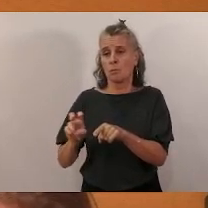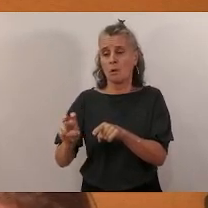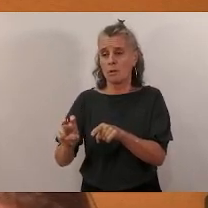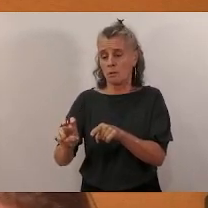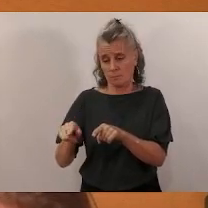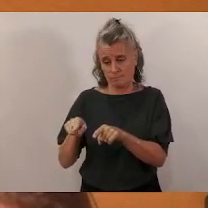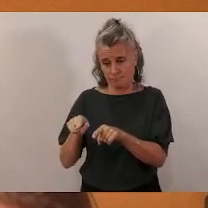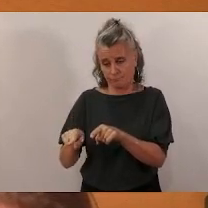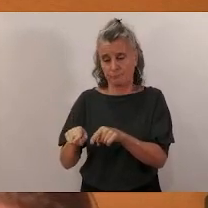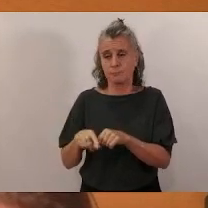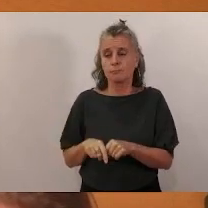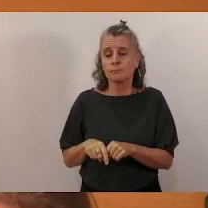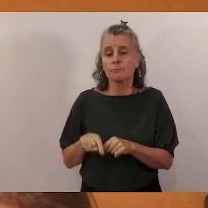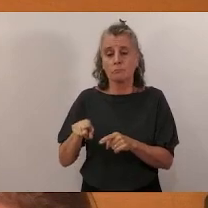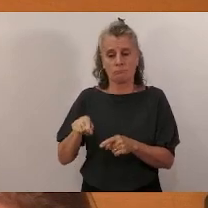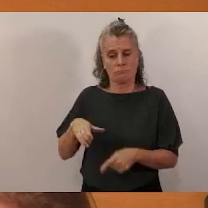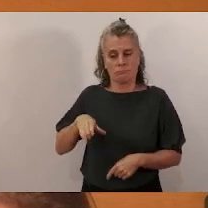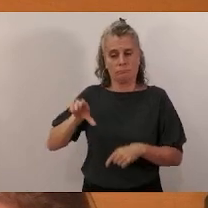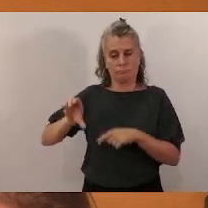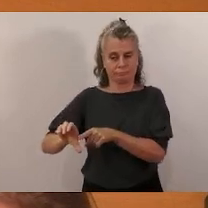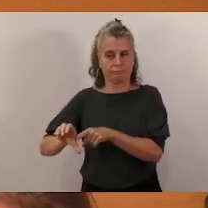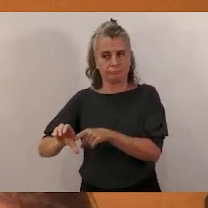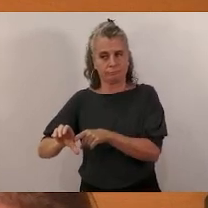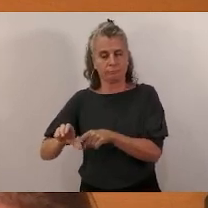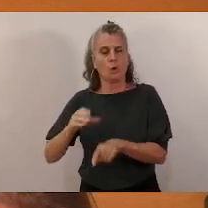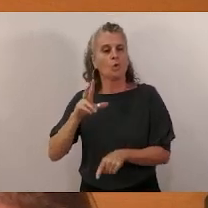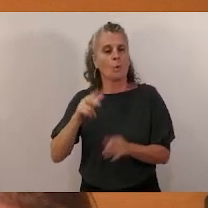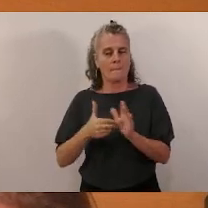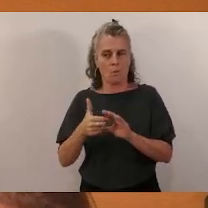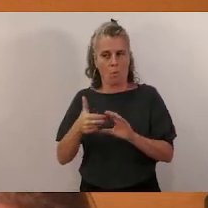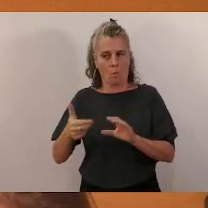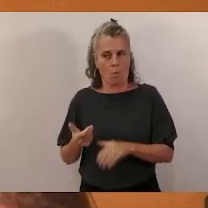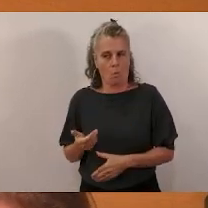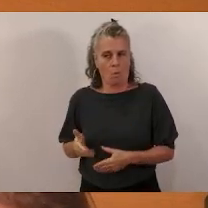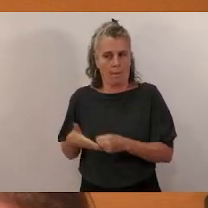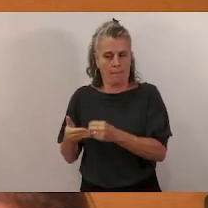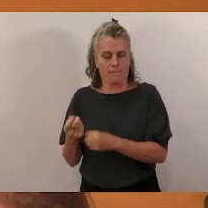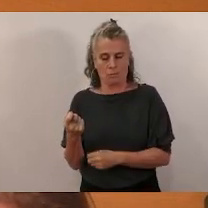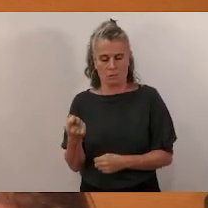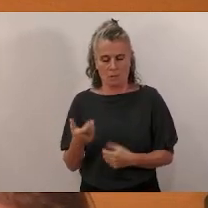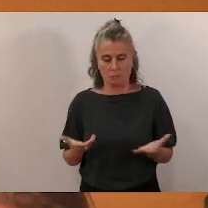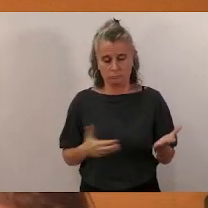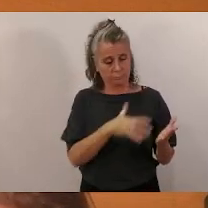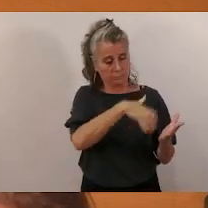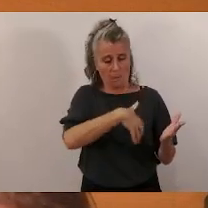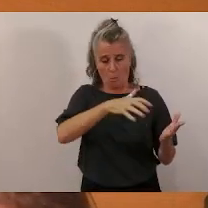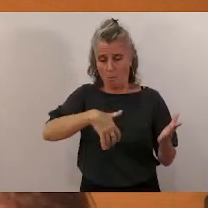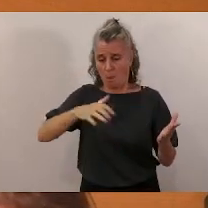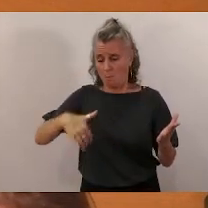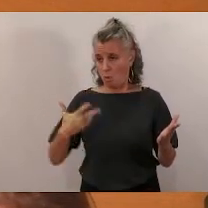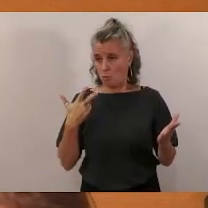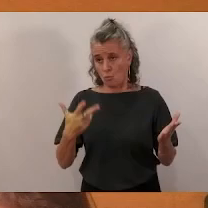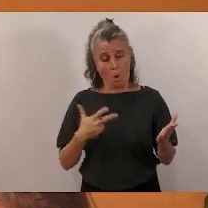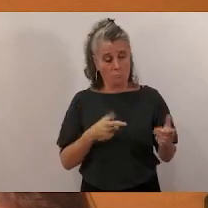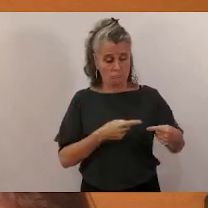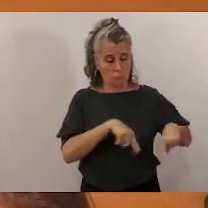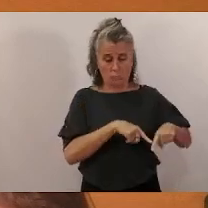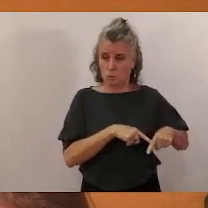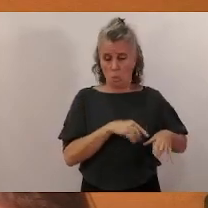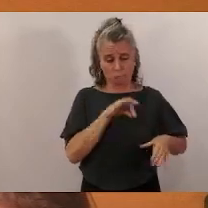Noailles, qui va bénéficier d'une aide de 3000 euros. Avis favorable pour ces trois rapports de la Commission, et je vous propose de les faire voter, Madame la